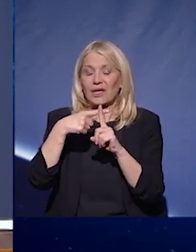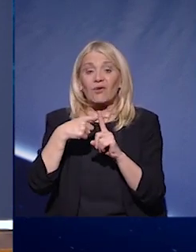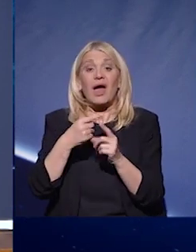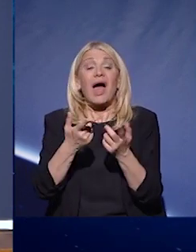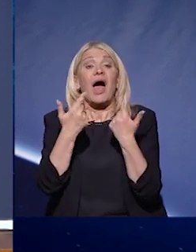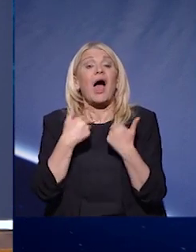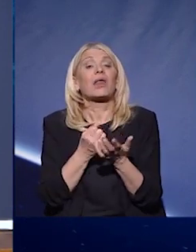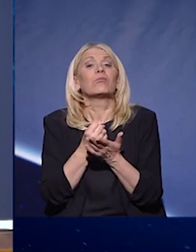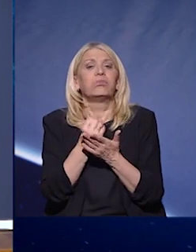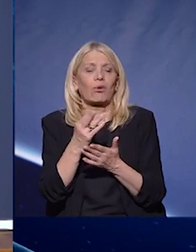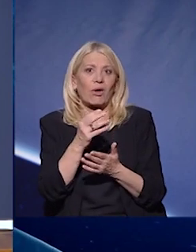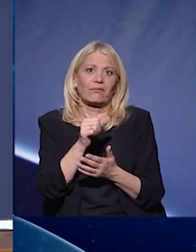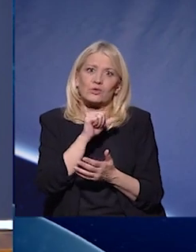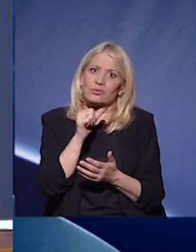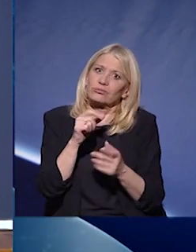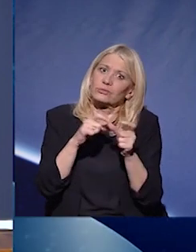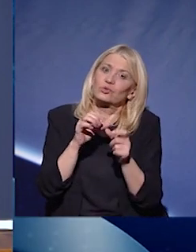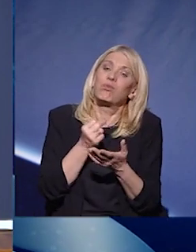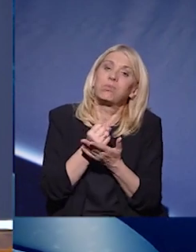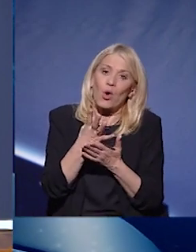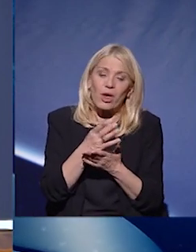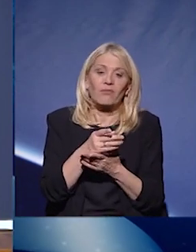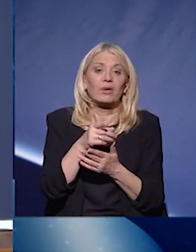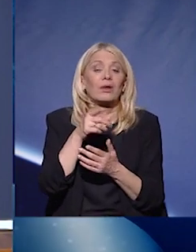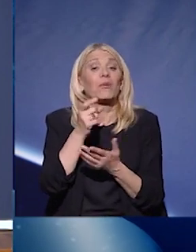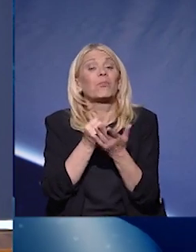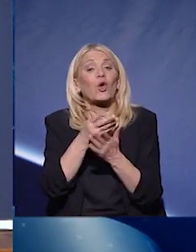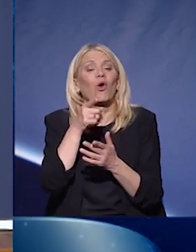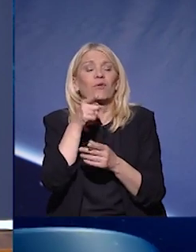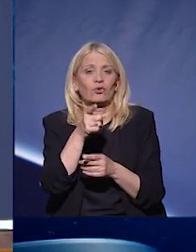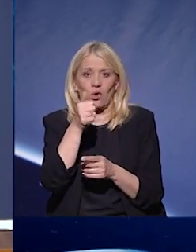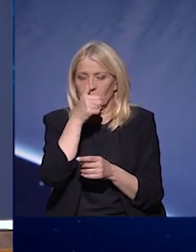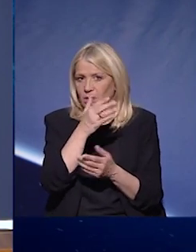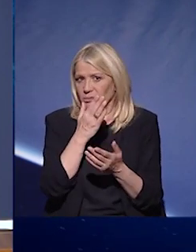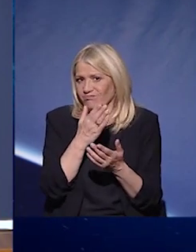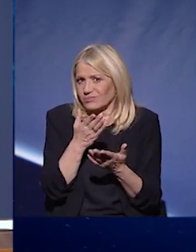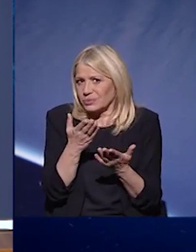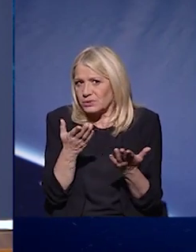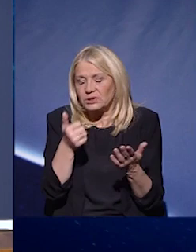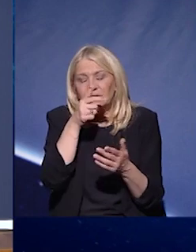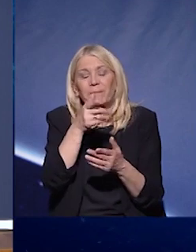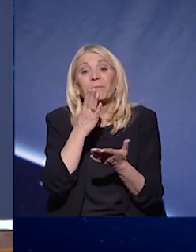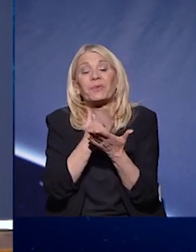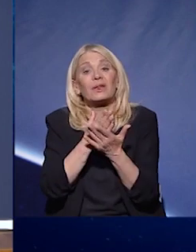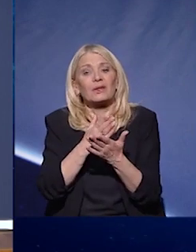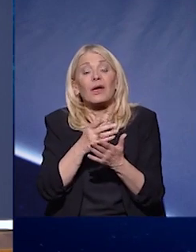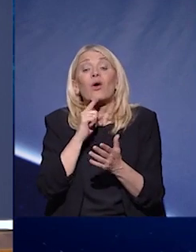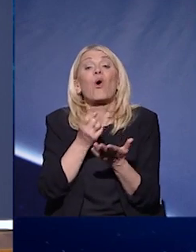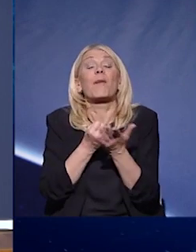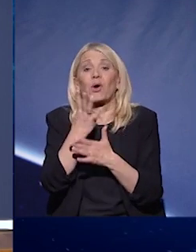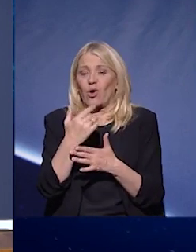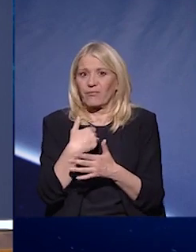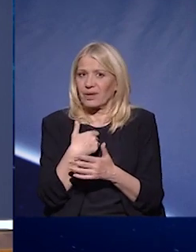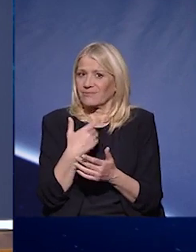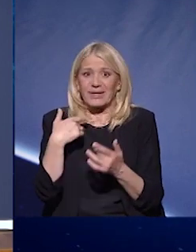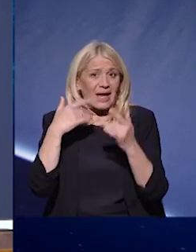ali brojke su brojke. One su te koje presuđuju. Vi pitate konkretno koje su brojke.